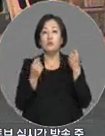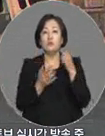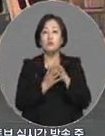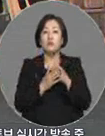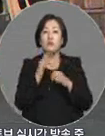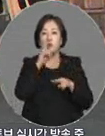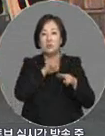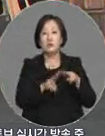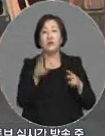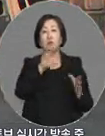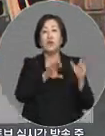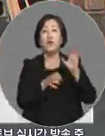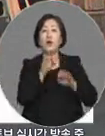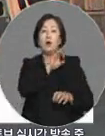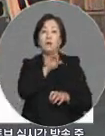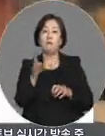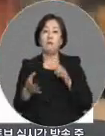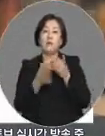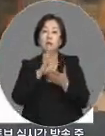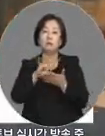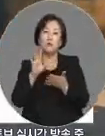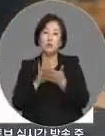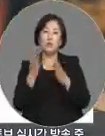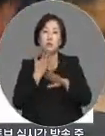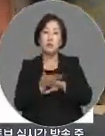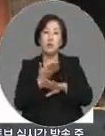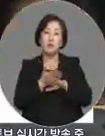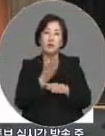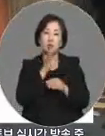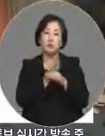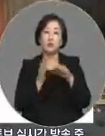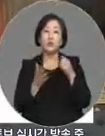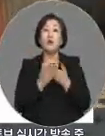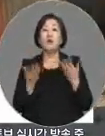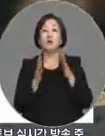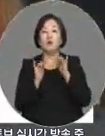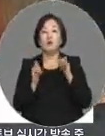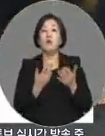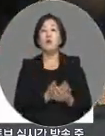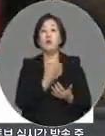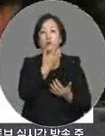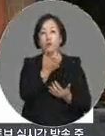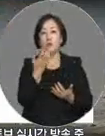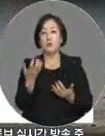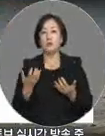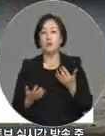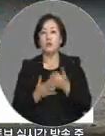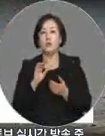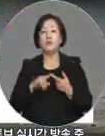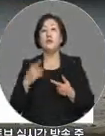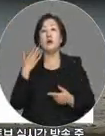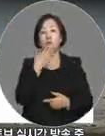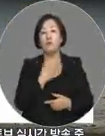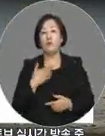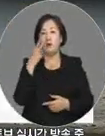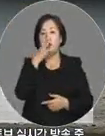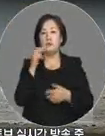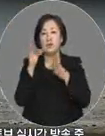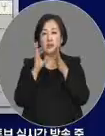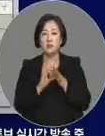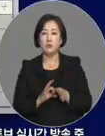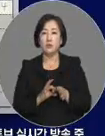석유화학 업체마다 취급하는 유해물질이 다르다 보니 노동자들은 현장을 옮길 때마다 배치전 건강검진을 새로 받아야